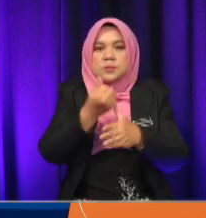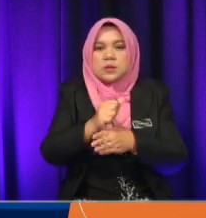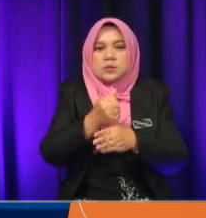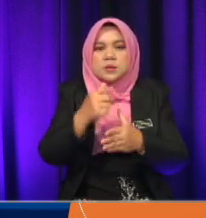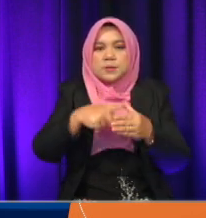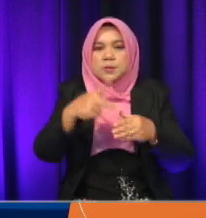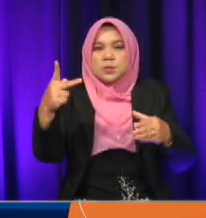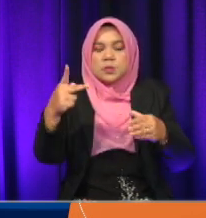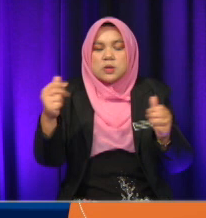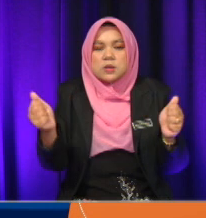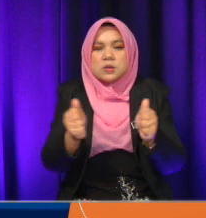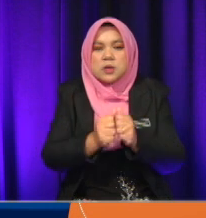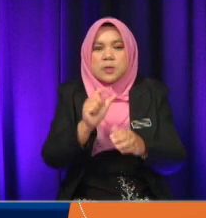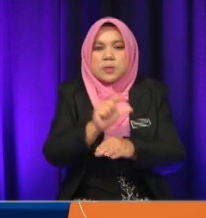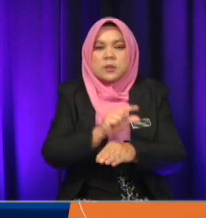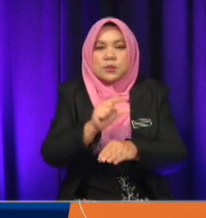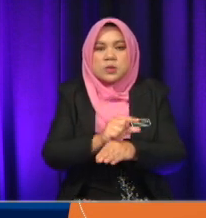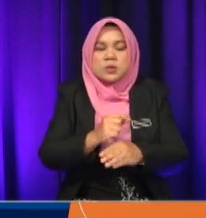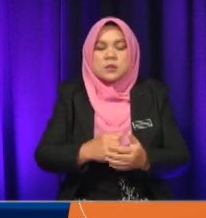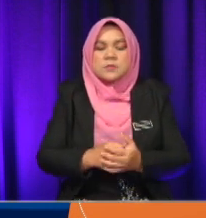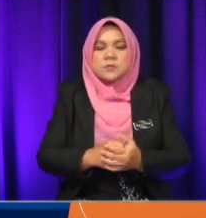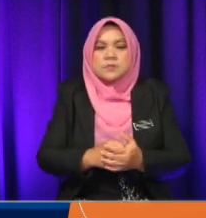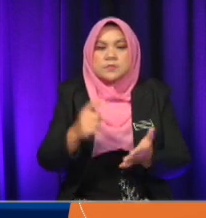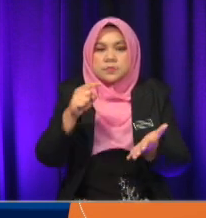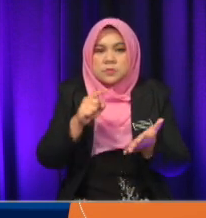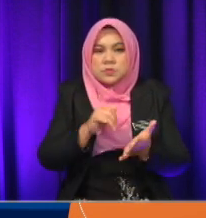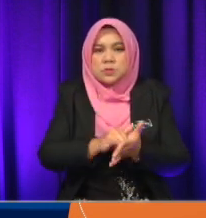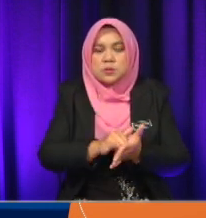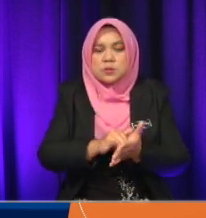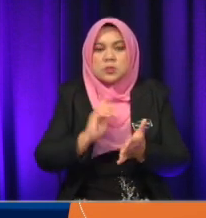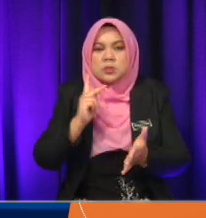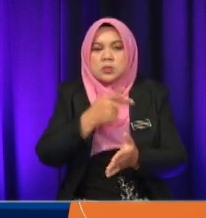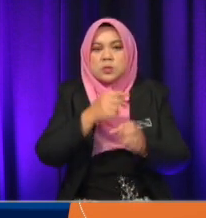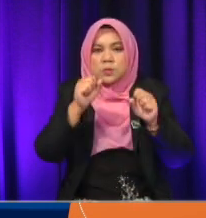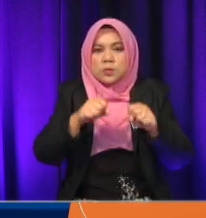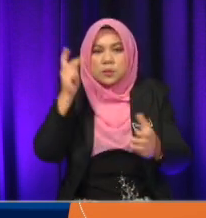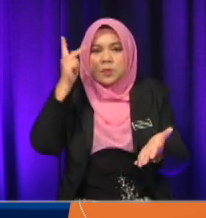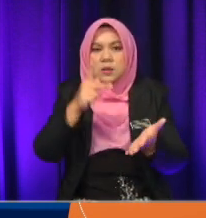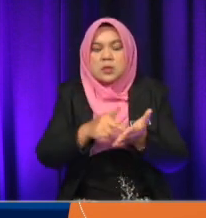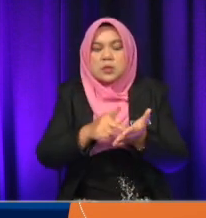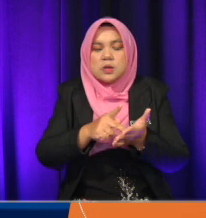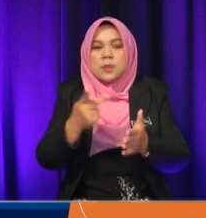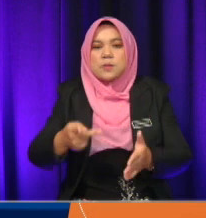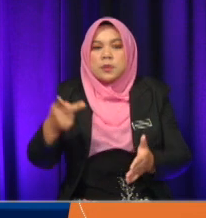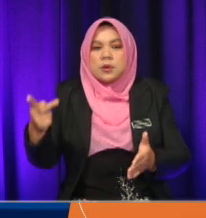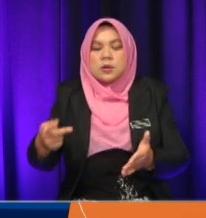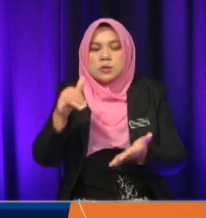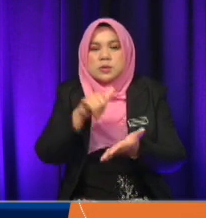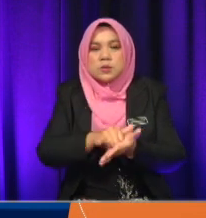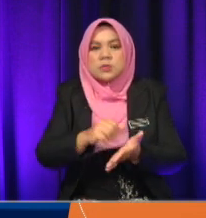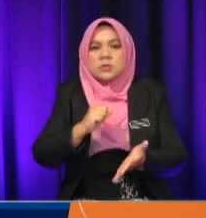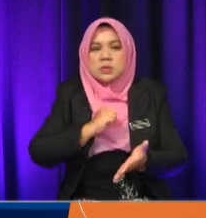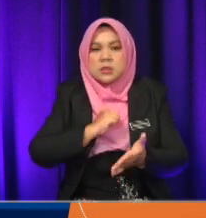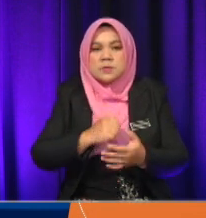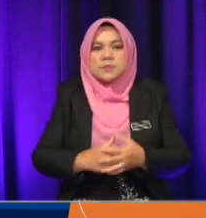pengeluar kepada pengguna. Okey, di situ kita dapat pengenalan diri produk itu sendiri.